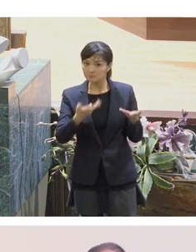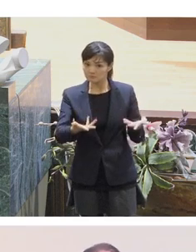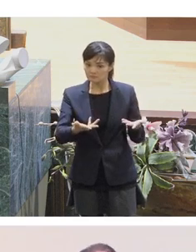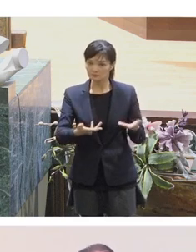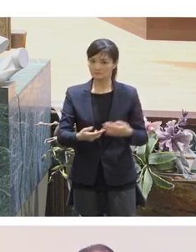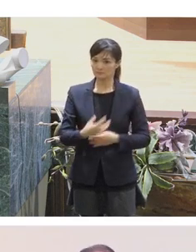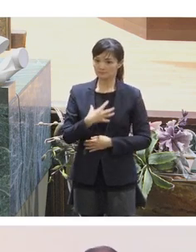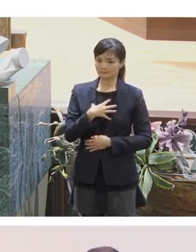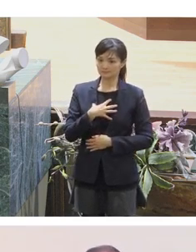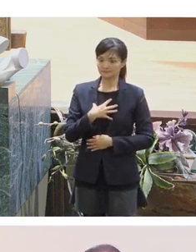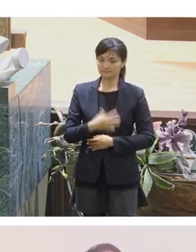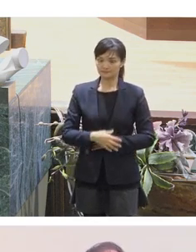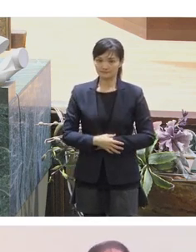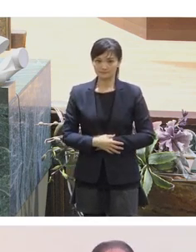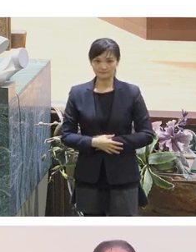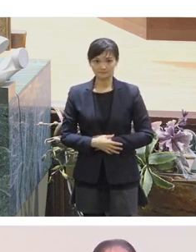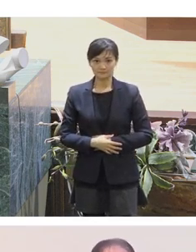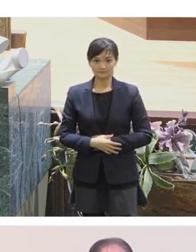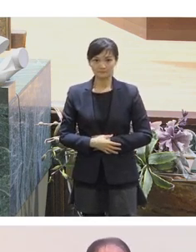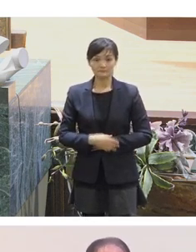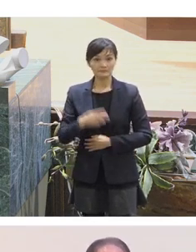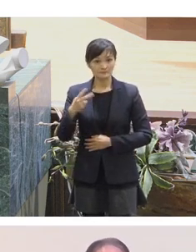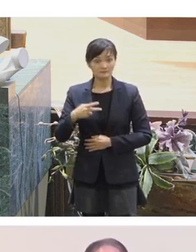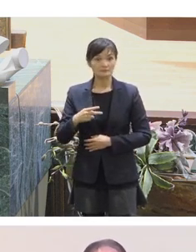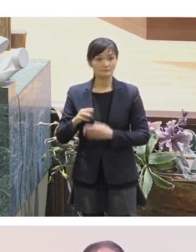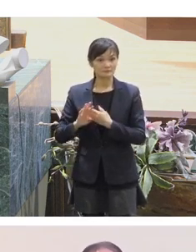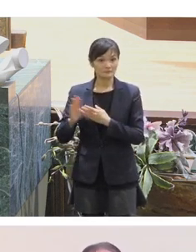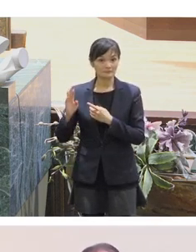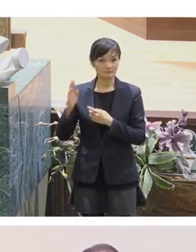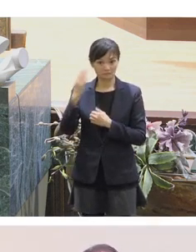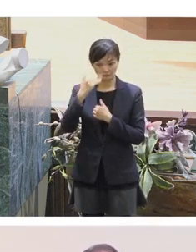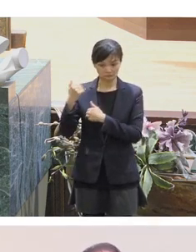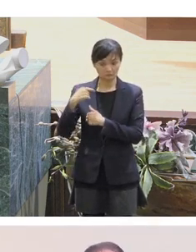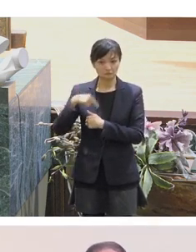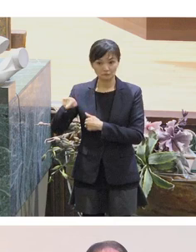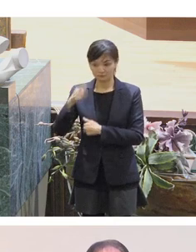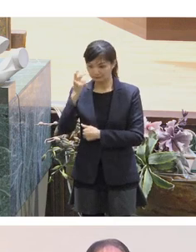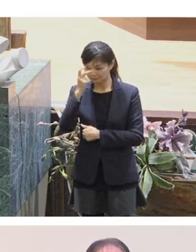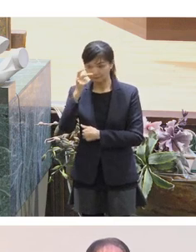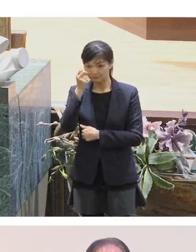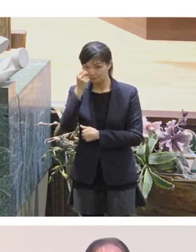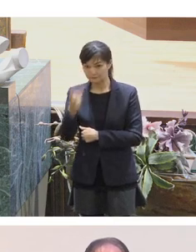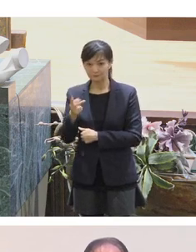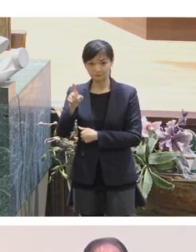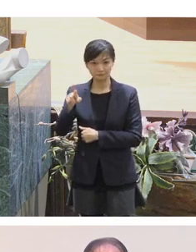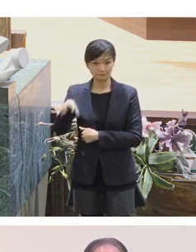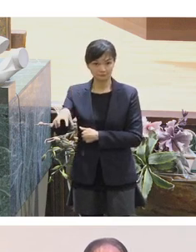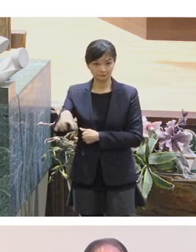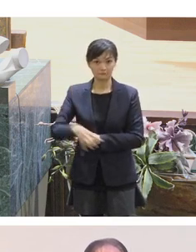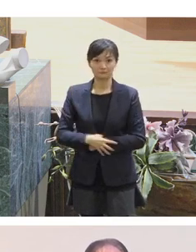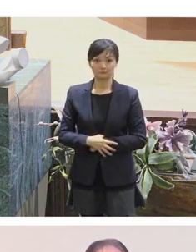那还有人家找我去看污染厂址，结果